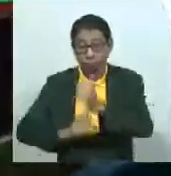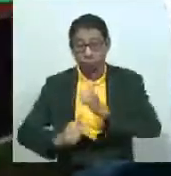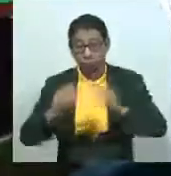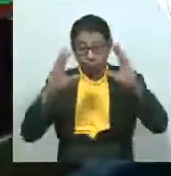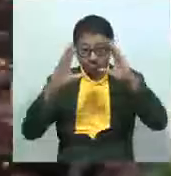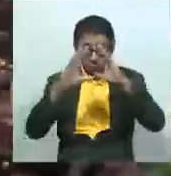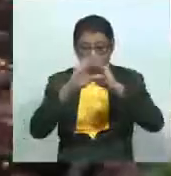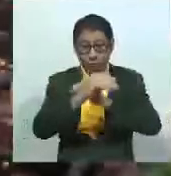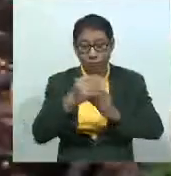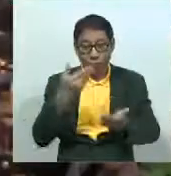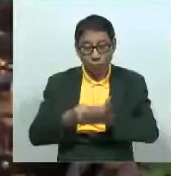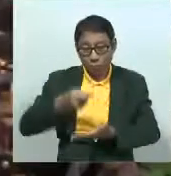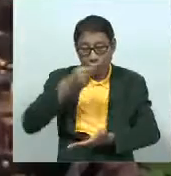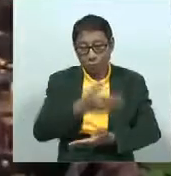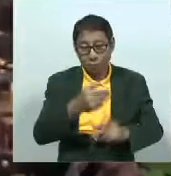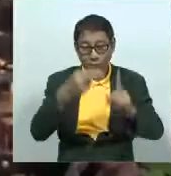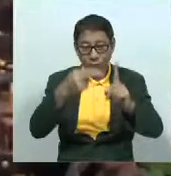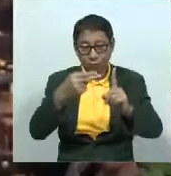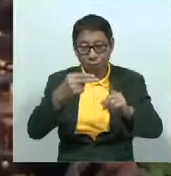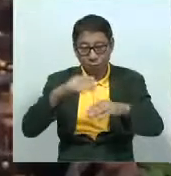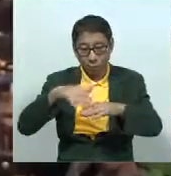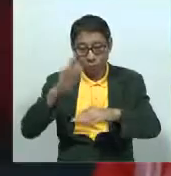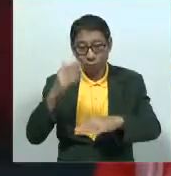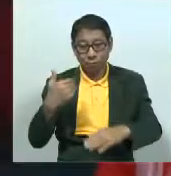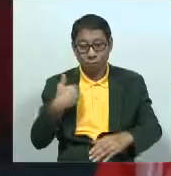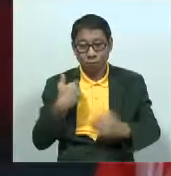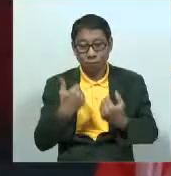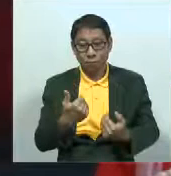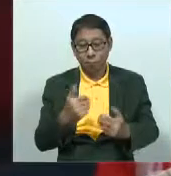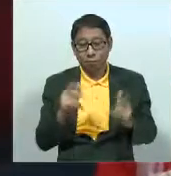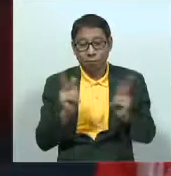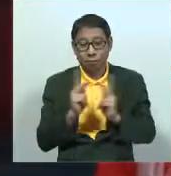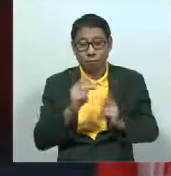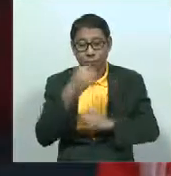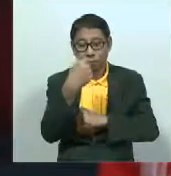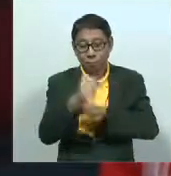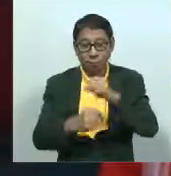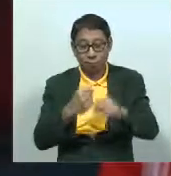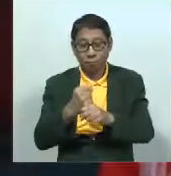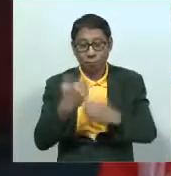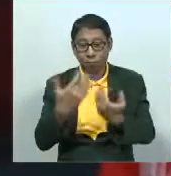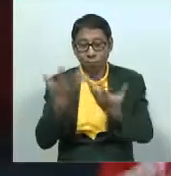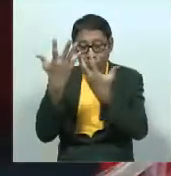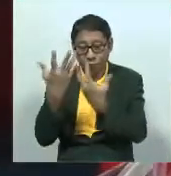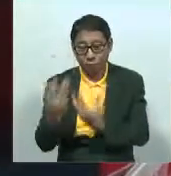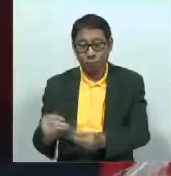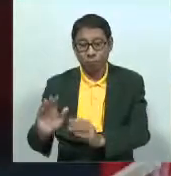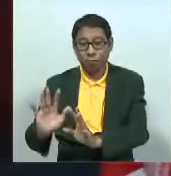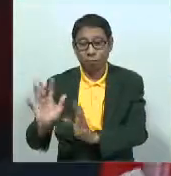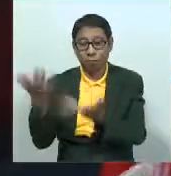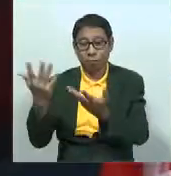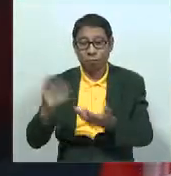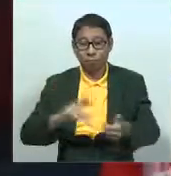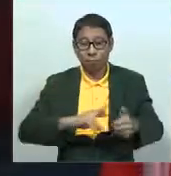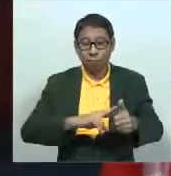นมันก็ต้องหลายตังค์มันก็หลักหมื่นขึ้นไป กลัวว่าอีก10ปีข้างหน้าคงจะไม่มีงิ้วเพราะมันเริ่มแ